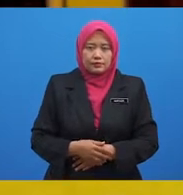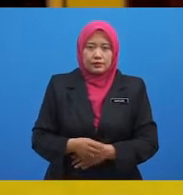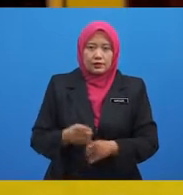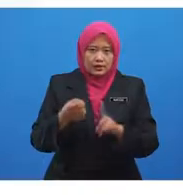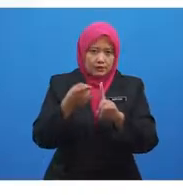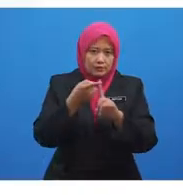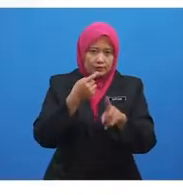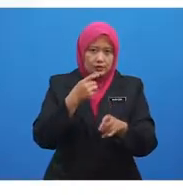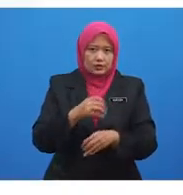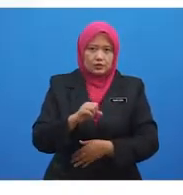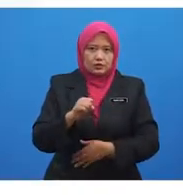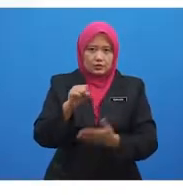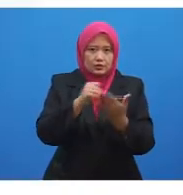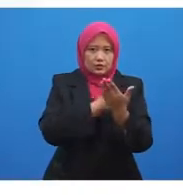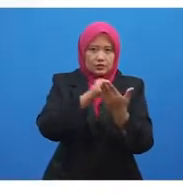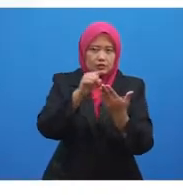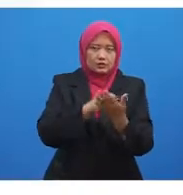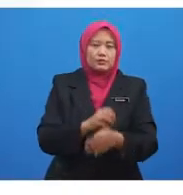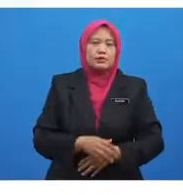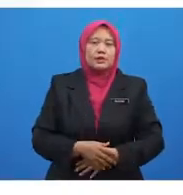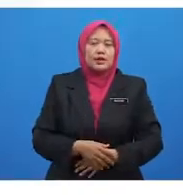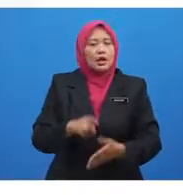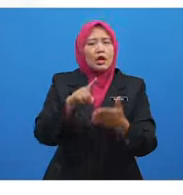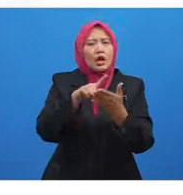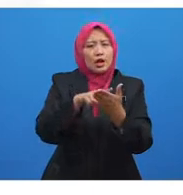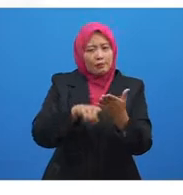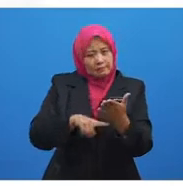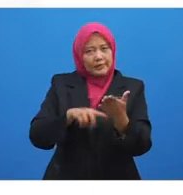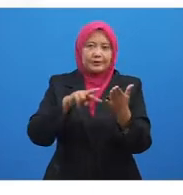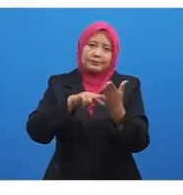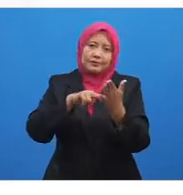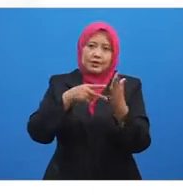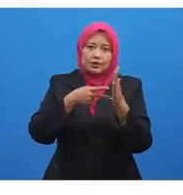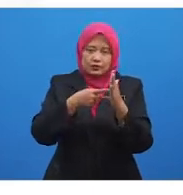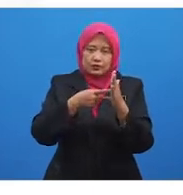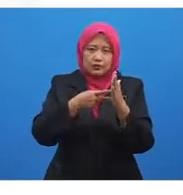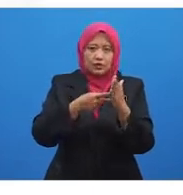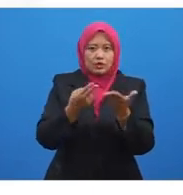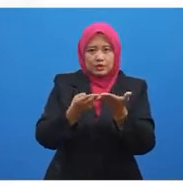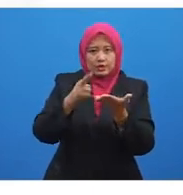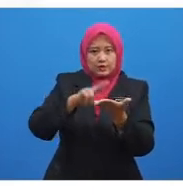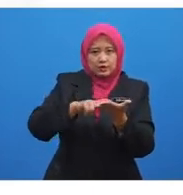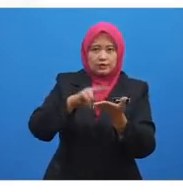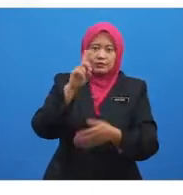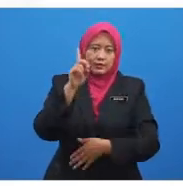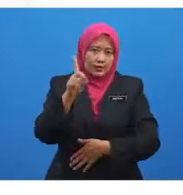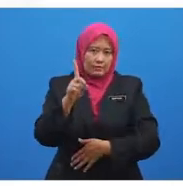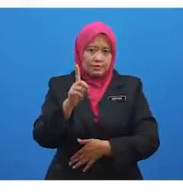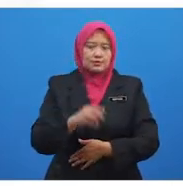seloka. Soalan pertama berbunyi, apakah maksud rangkap pertama seloka di